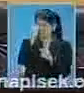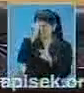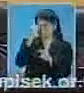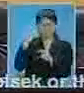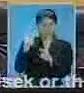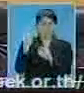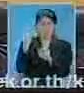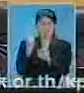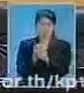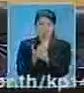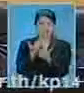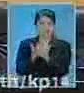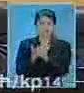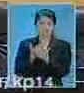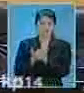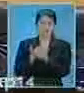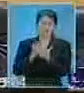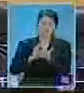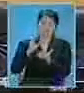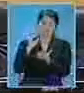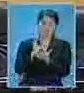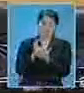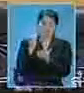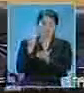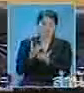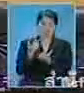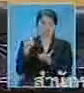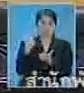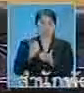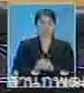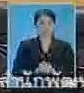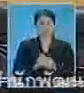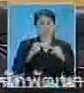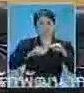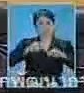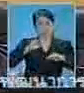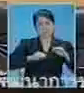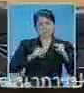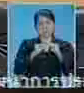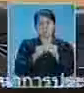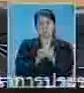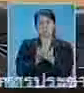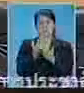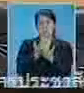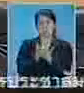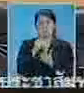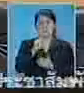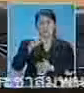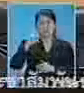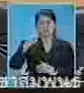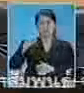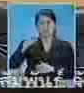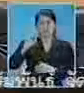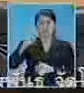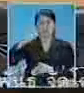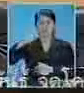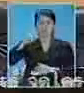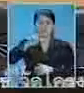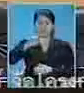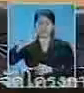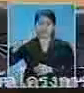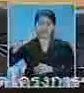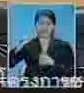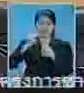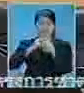การฟื้นฟูความเสียหายในประเทศของเขามีการประมาณการว่าต้องใช้สูงถึง 180,000 ล้านเหรียญสหรัฐ